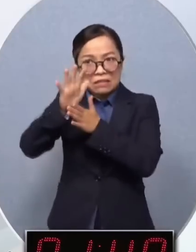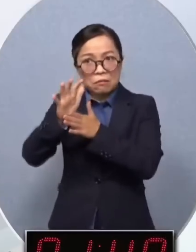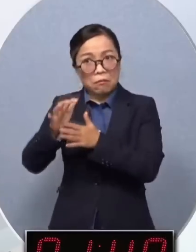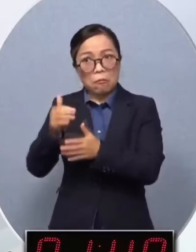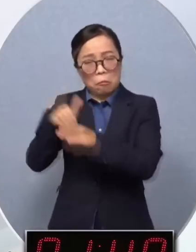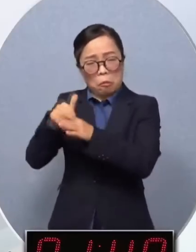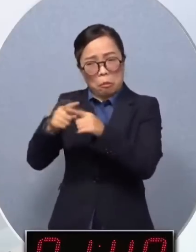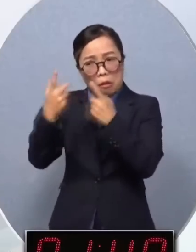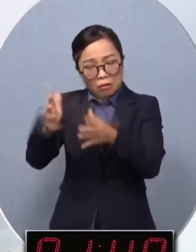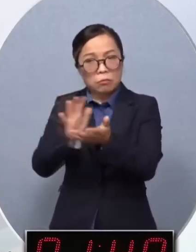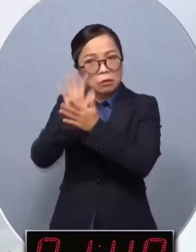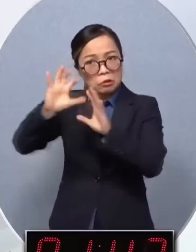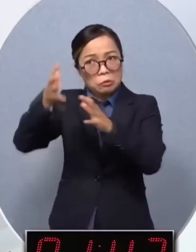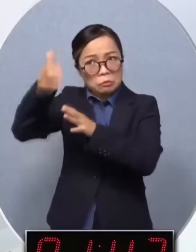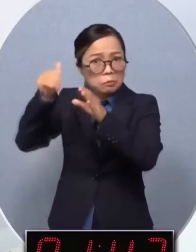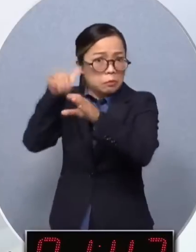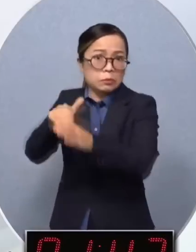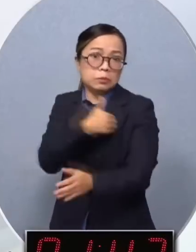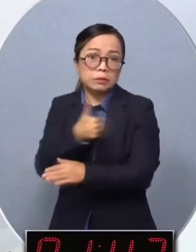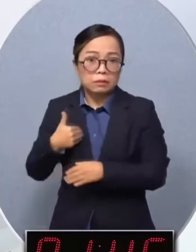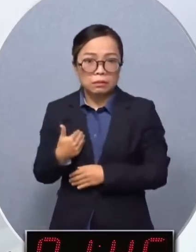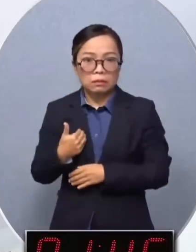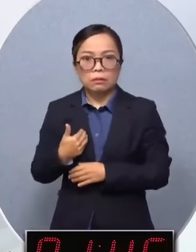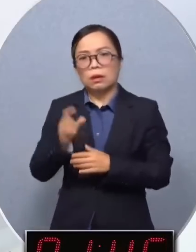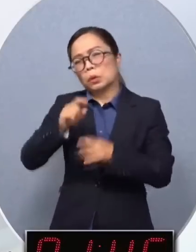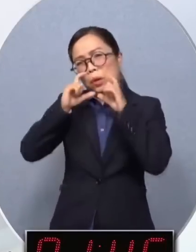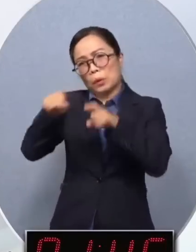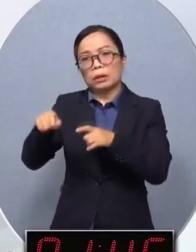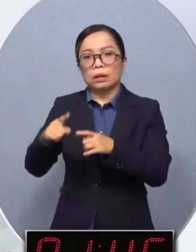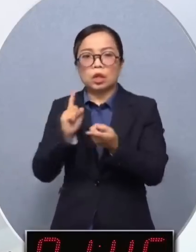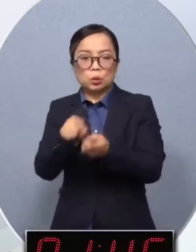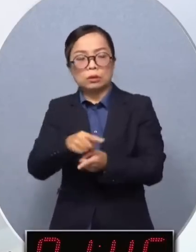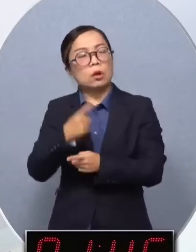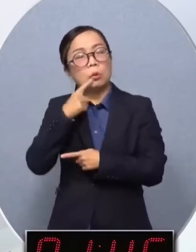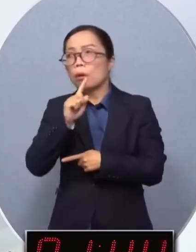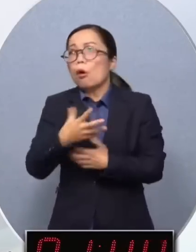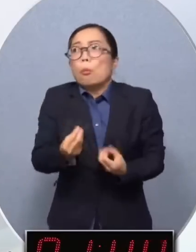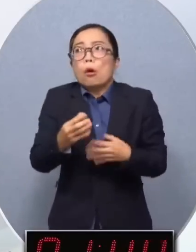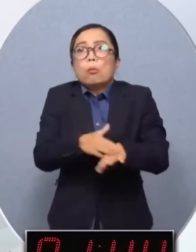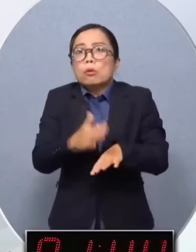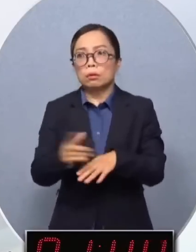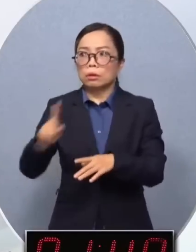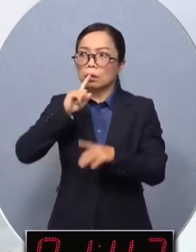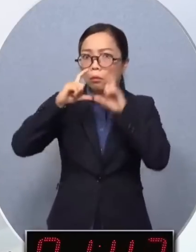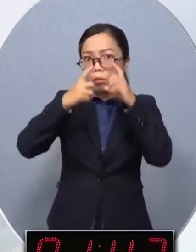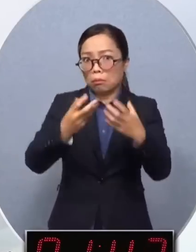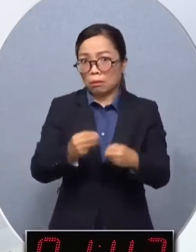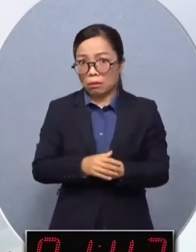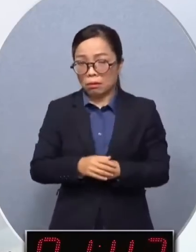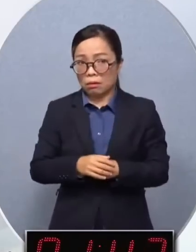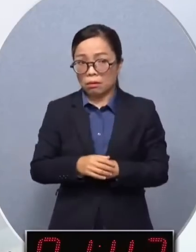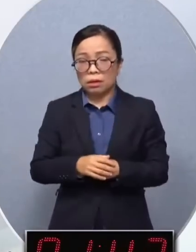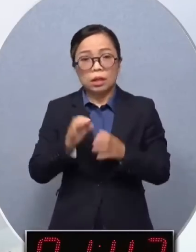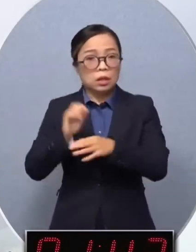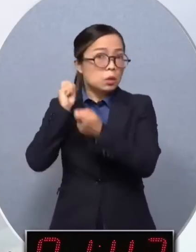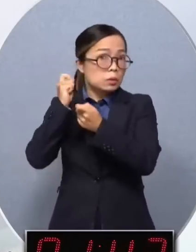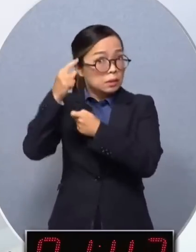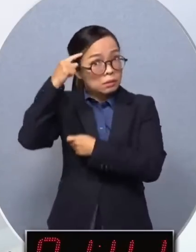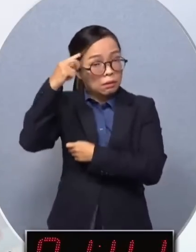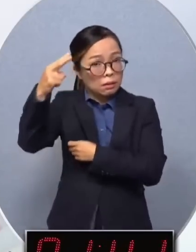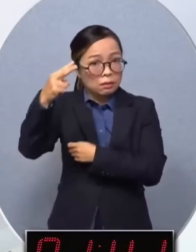票。所以答案已经很清楚了，你没有否认。这两天在新北